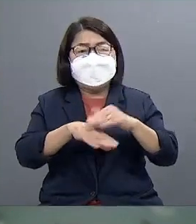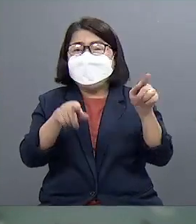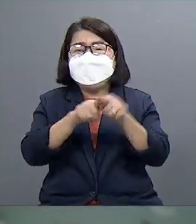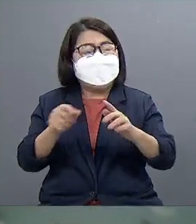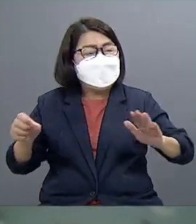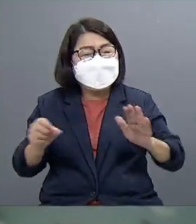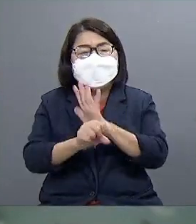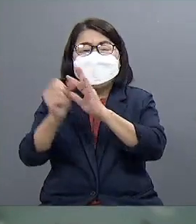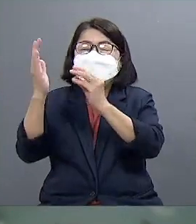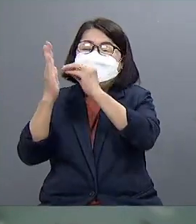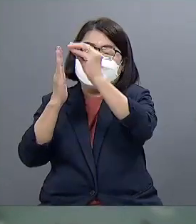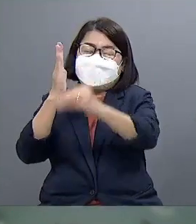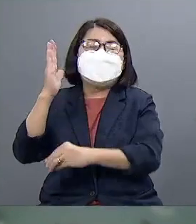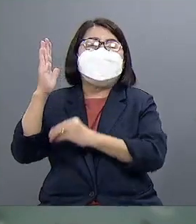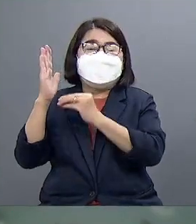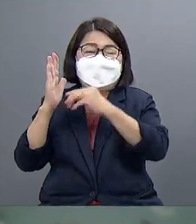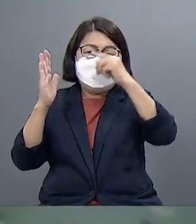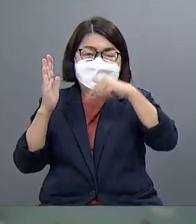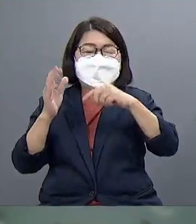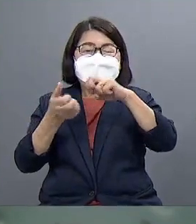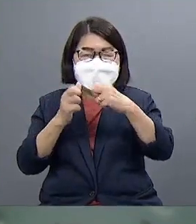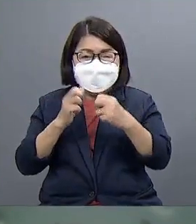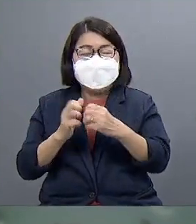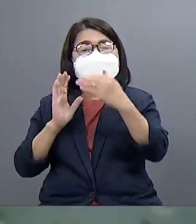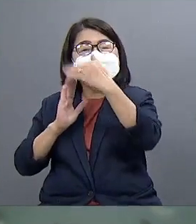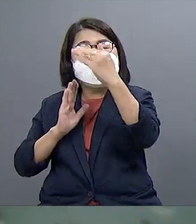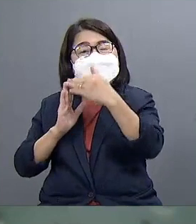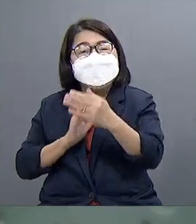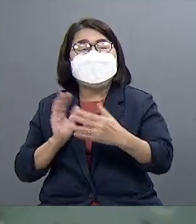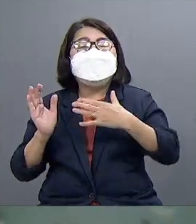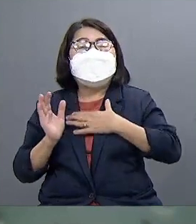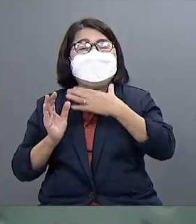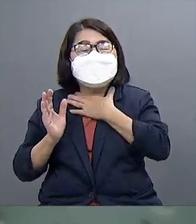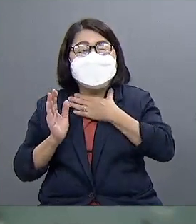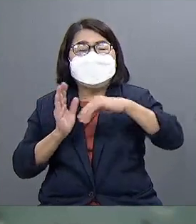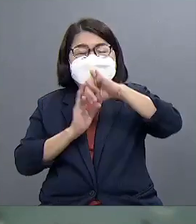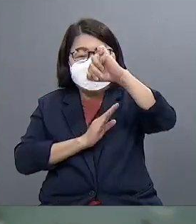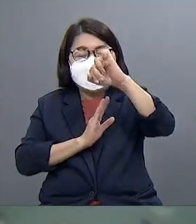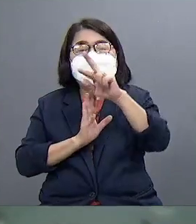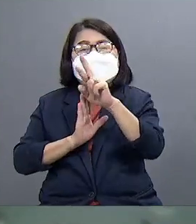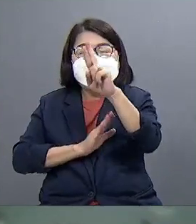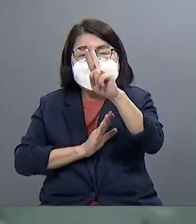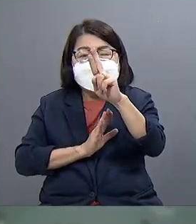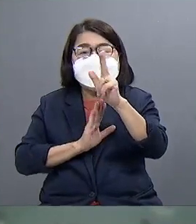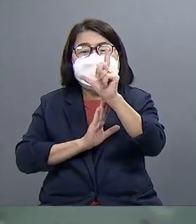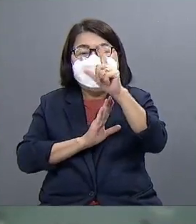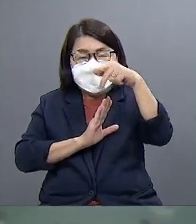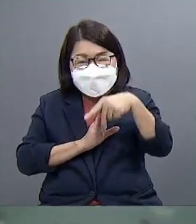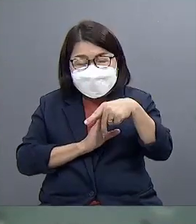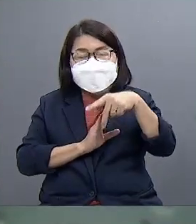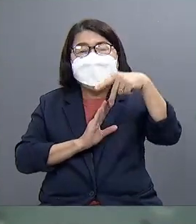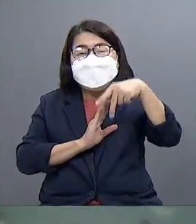ที่จะได้รับผลกระทบภาคเหนือเช่นที่จังหวัดแม่ฮ่องสอนเชียงใหม่เชียงรายลำพูนพะเยาน่านแพร่ลำปางอุตรดิตถ์